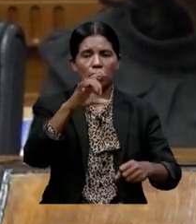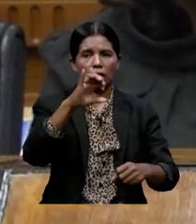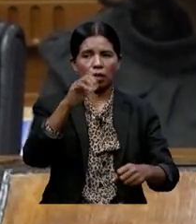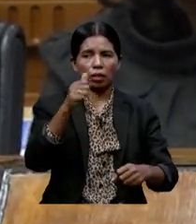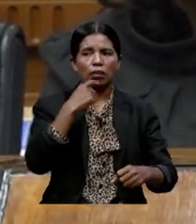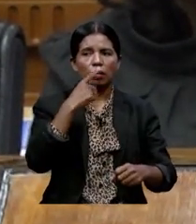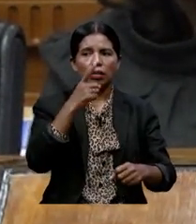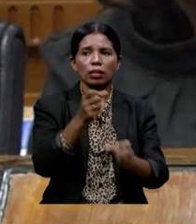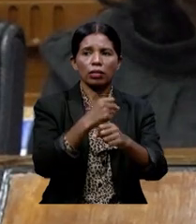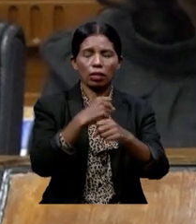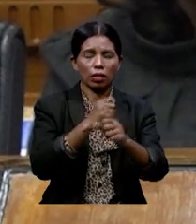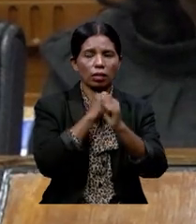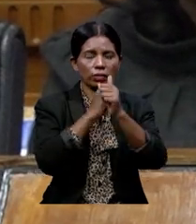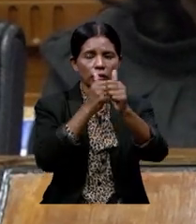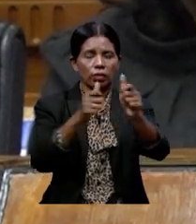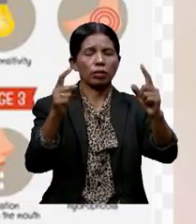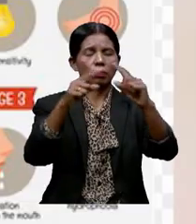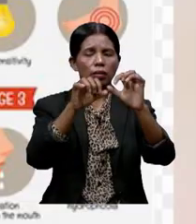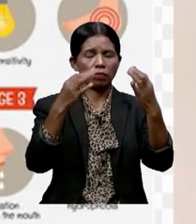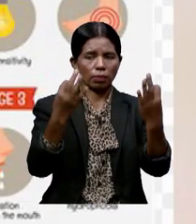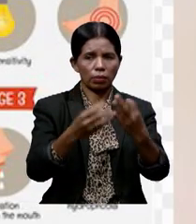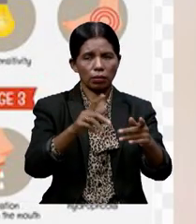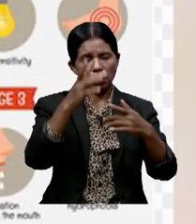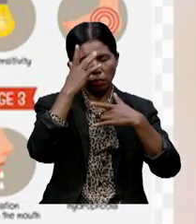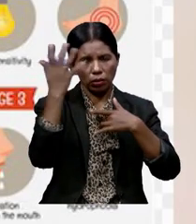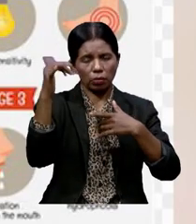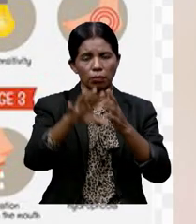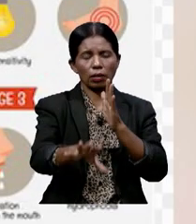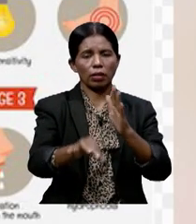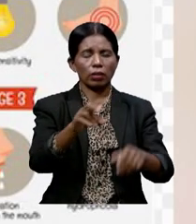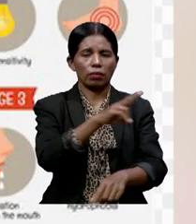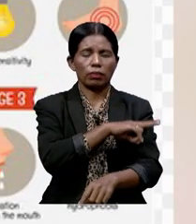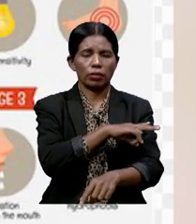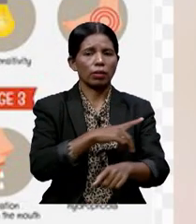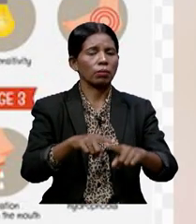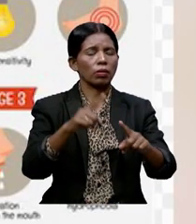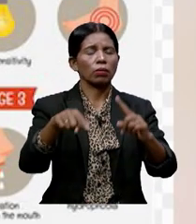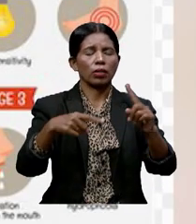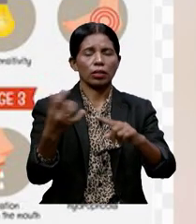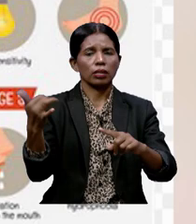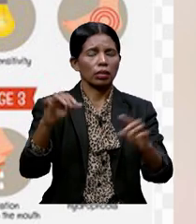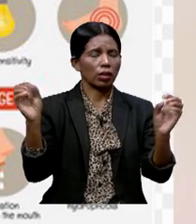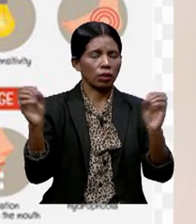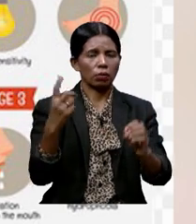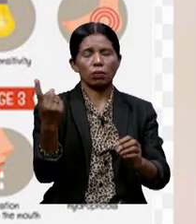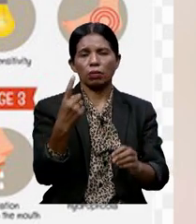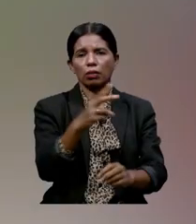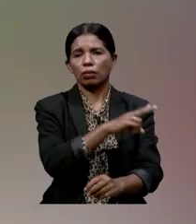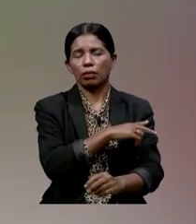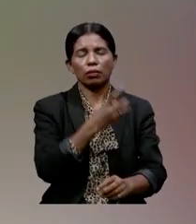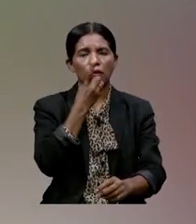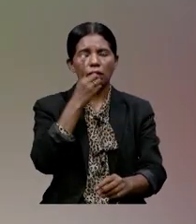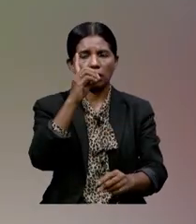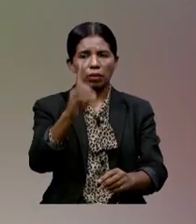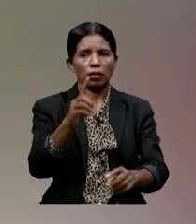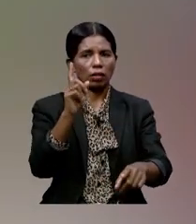hateten sei halo advokasia ba familia paciente nune sira bele hetan vacina. Mai be bain hira sira lakoi na fatin sehalo deklarasaun